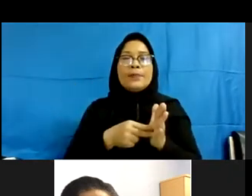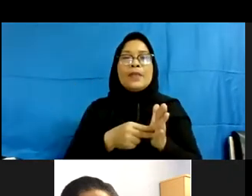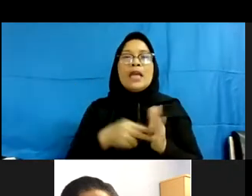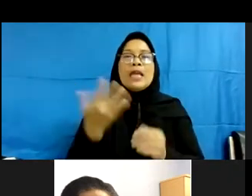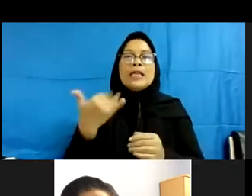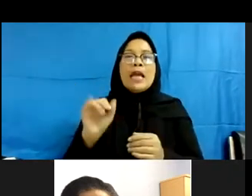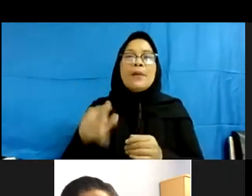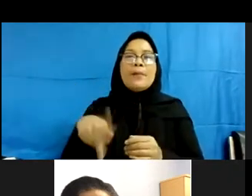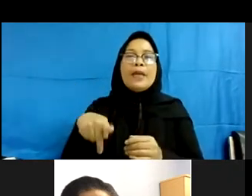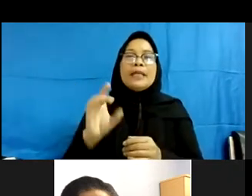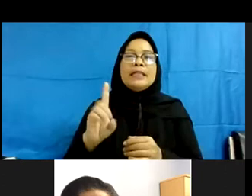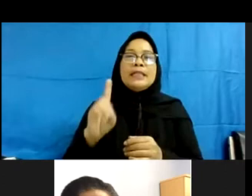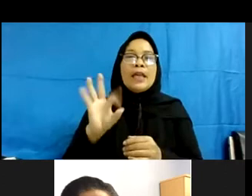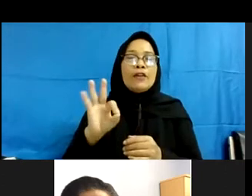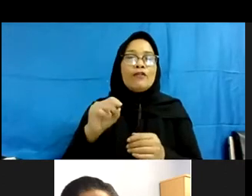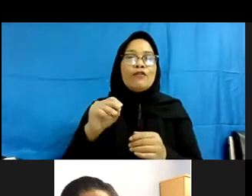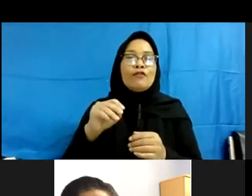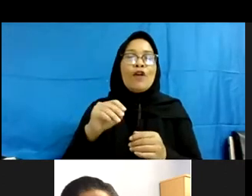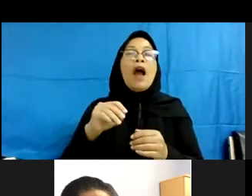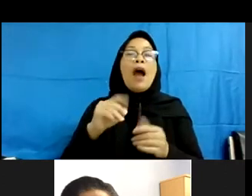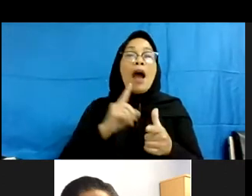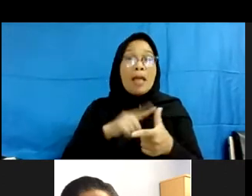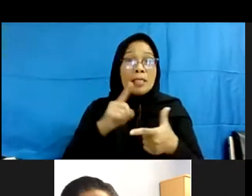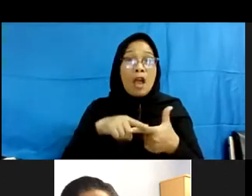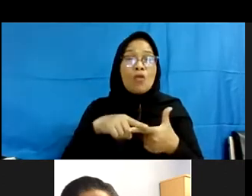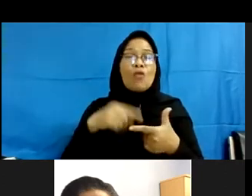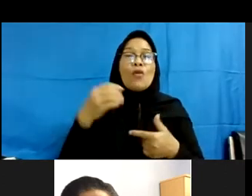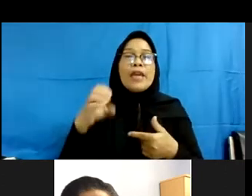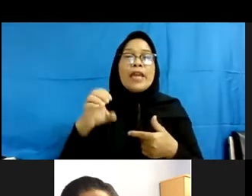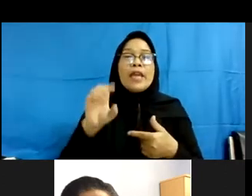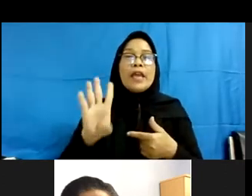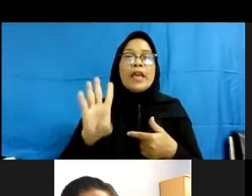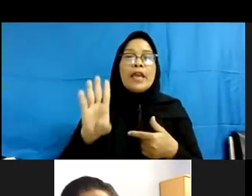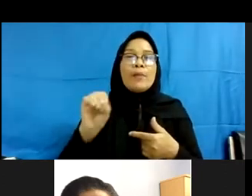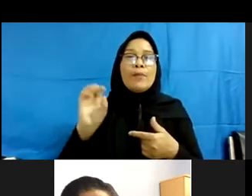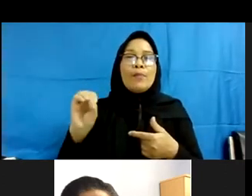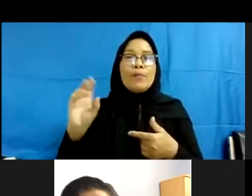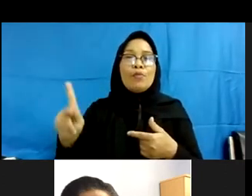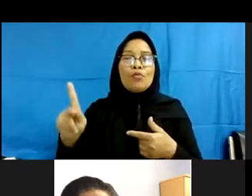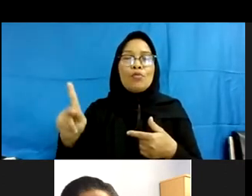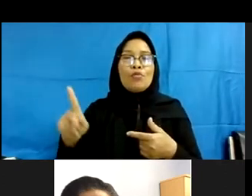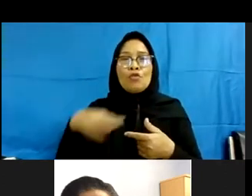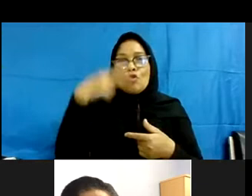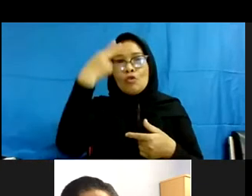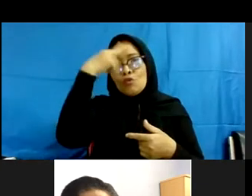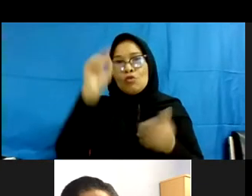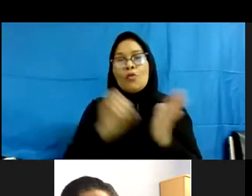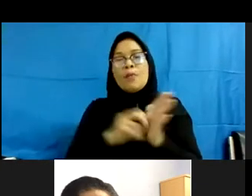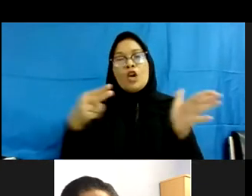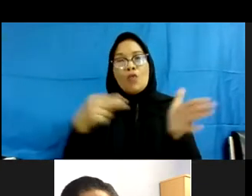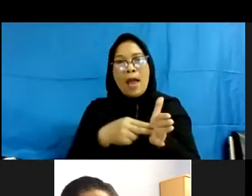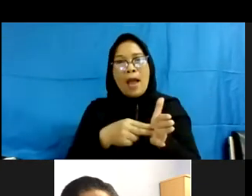atau e-book gitu ya. Bisa melibatkan banyak relawan atau melibatkan juga banyak pekerja sosial untuk bisa mengetikkan ulang buku gitu kan.